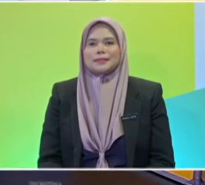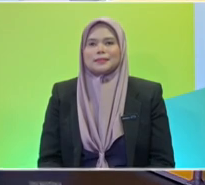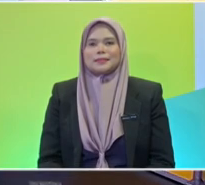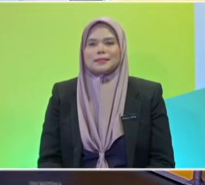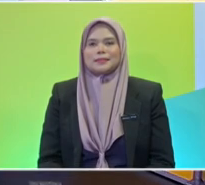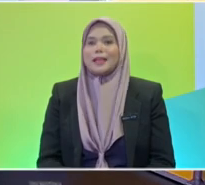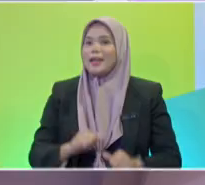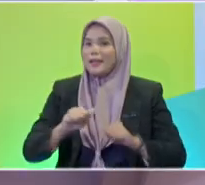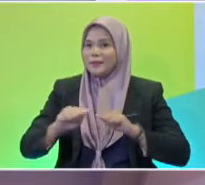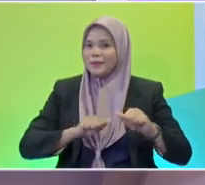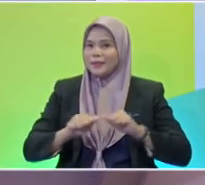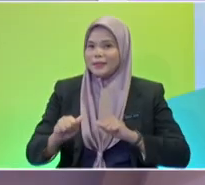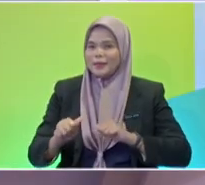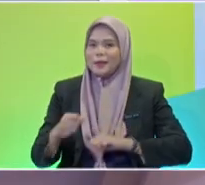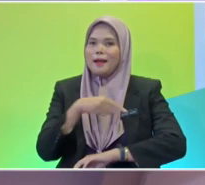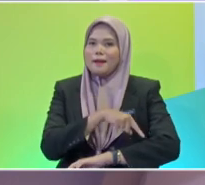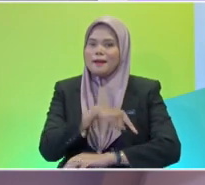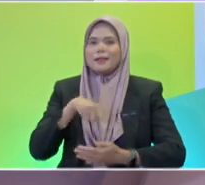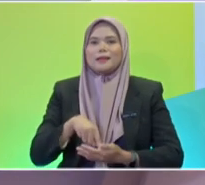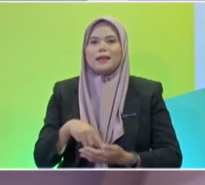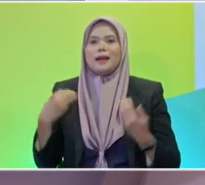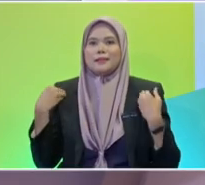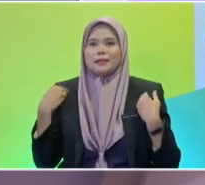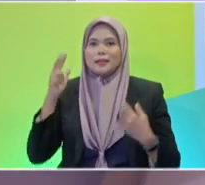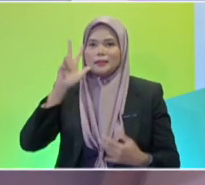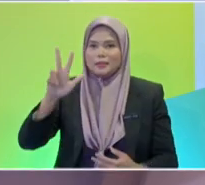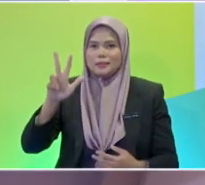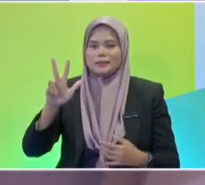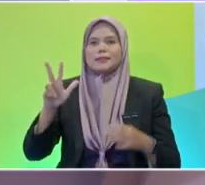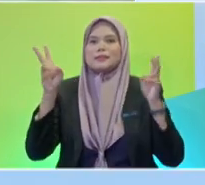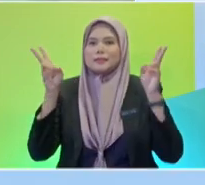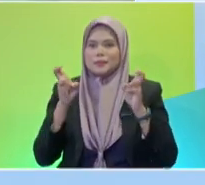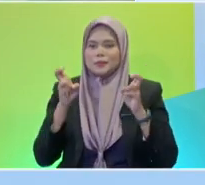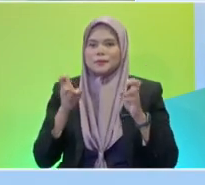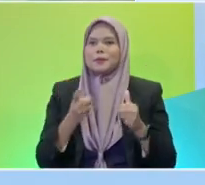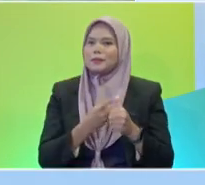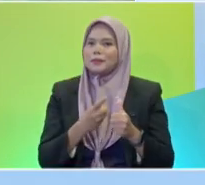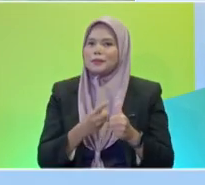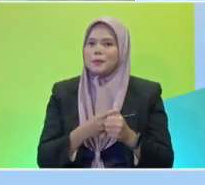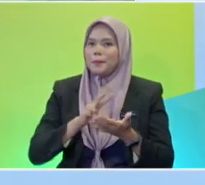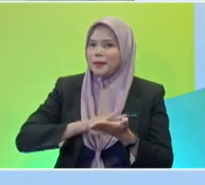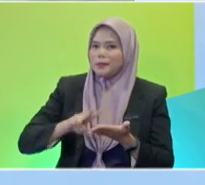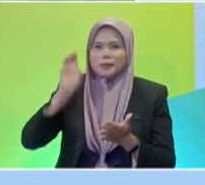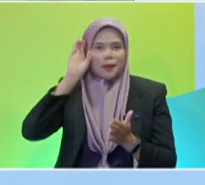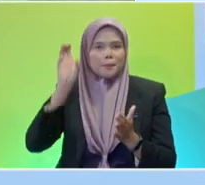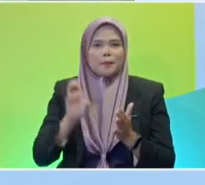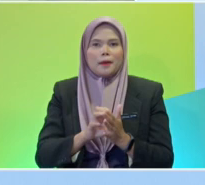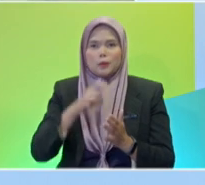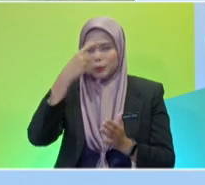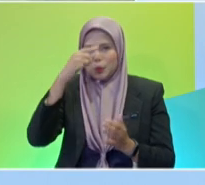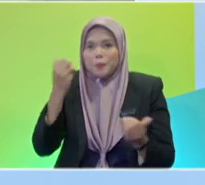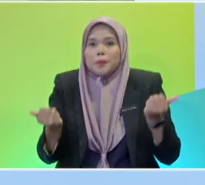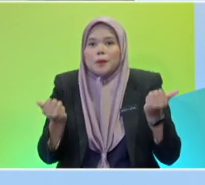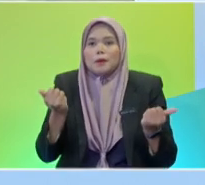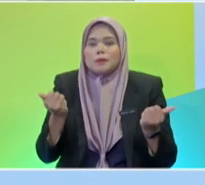activity kita pada hari ini ada tiga segmen Baik saya mau yang pertama membaca gambar untuk membuat pertimbangan dan